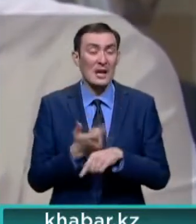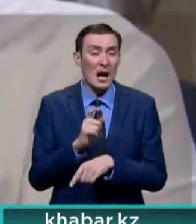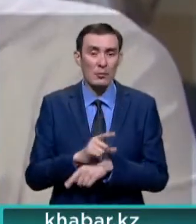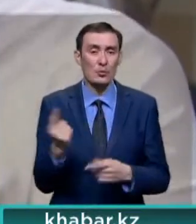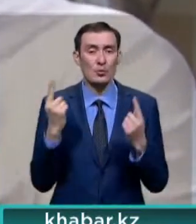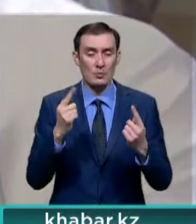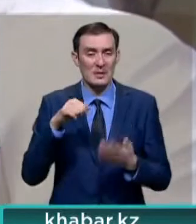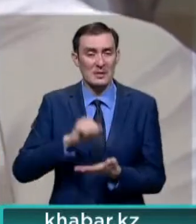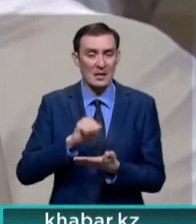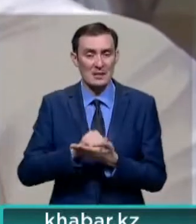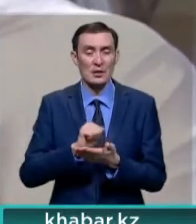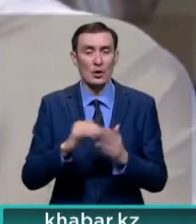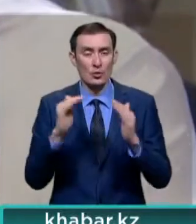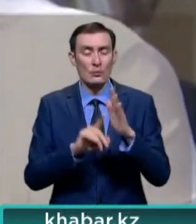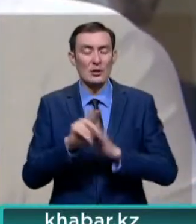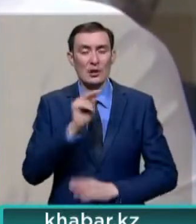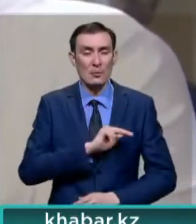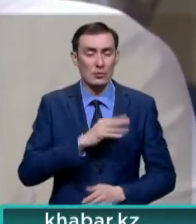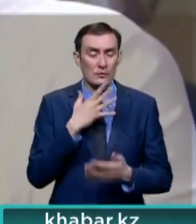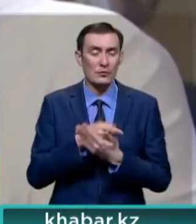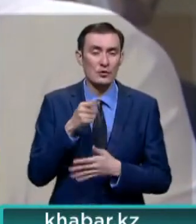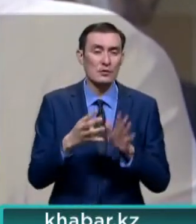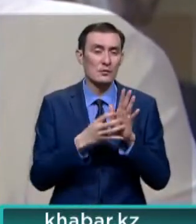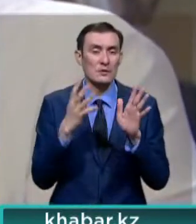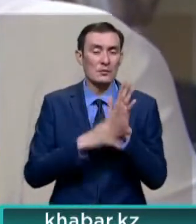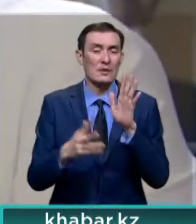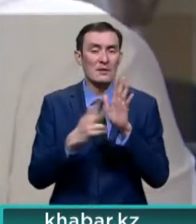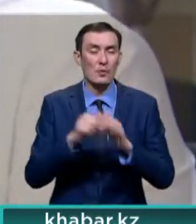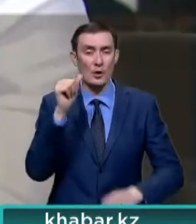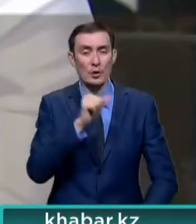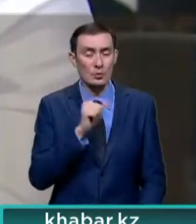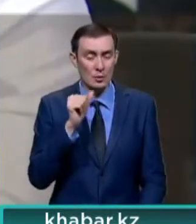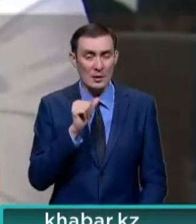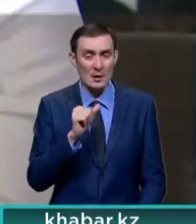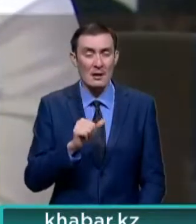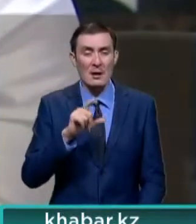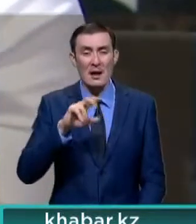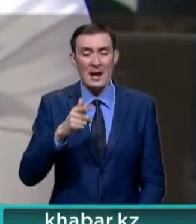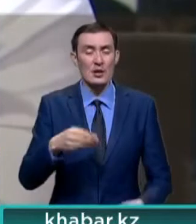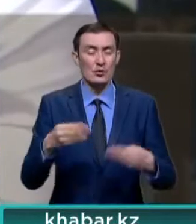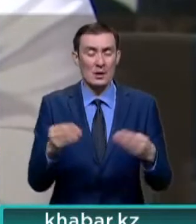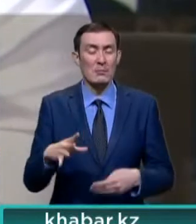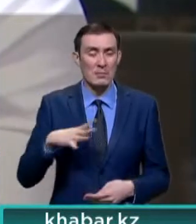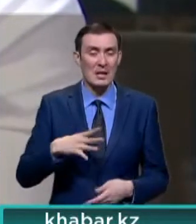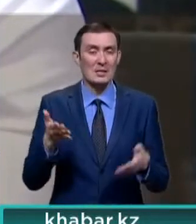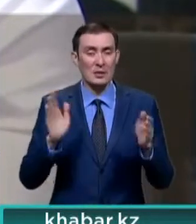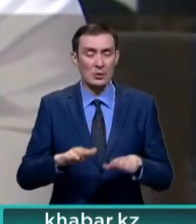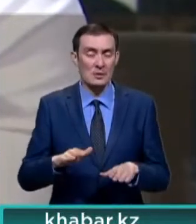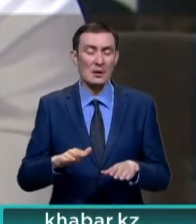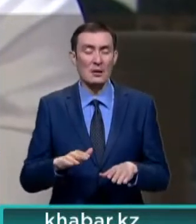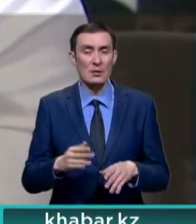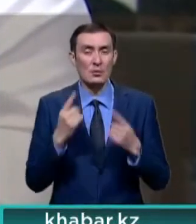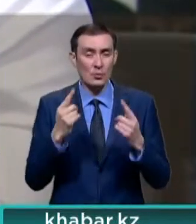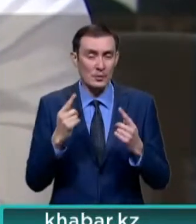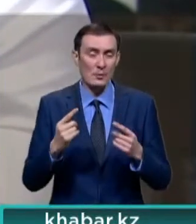крупный издательский дом. И он начал свою деятельность с 1998 года. «Эль» был и остается лидирующим глянцевым